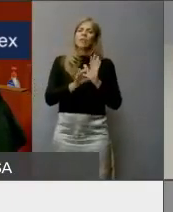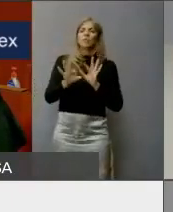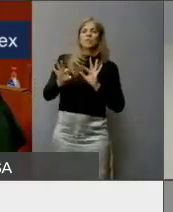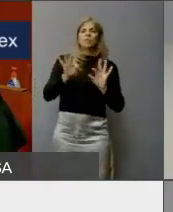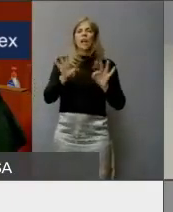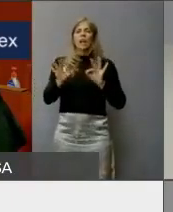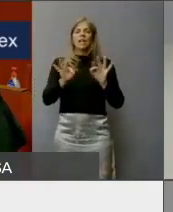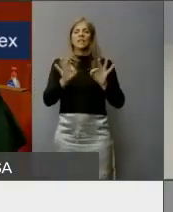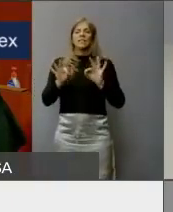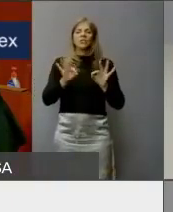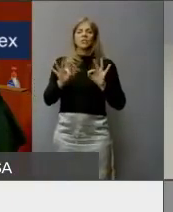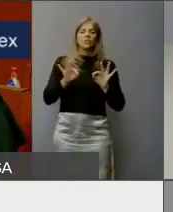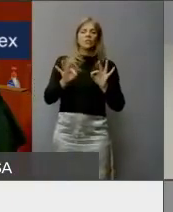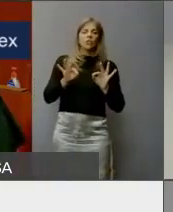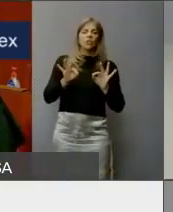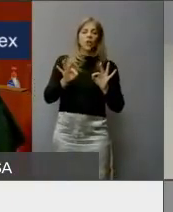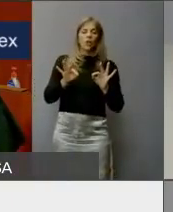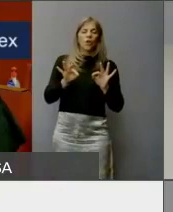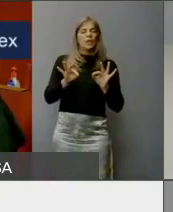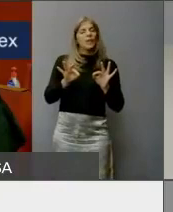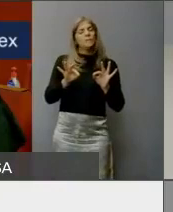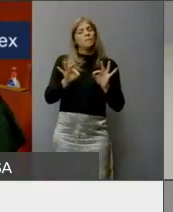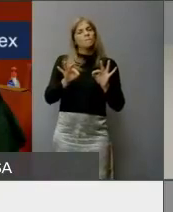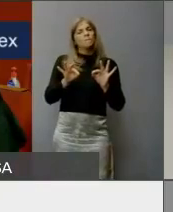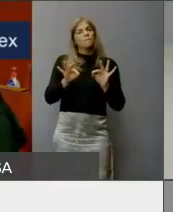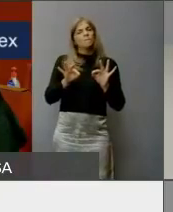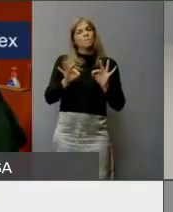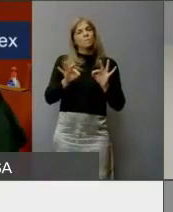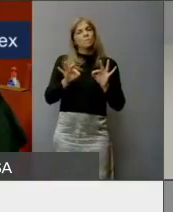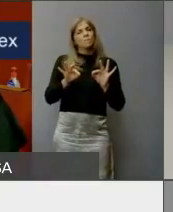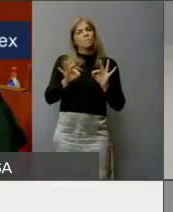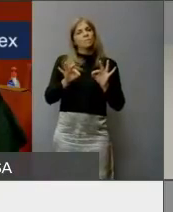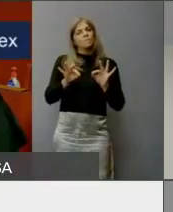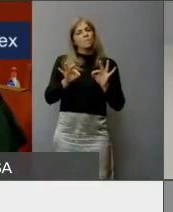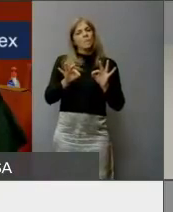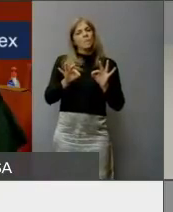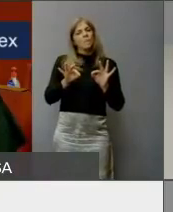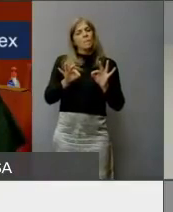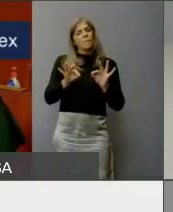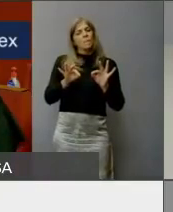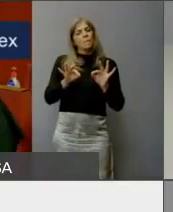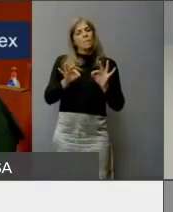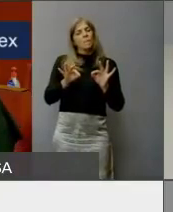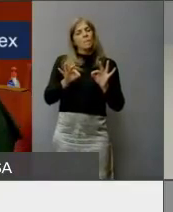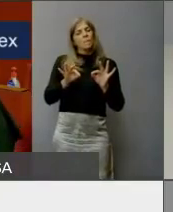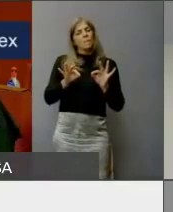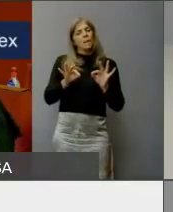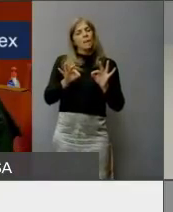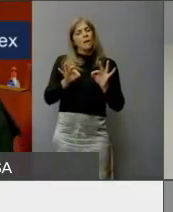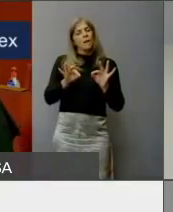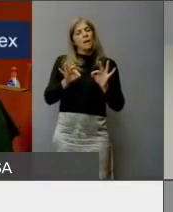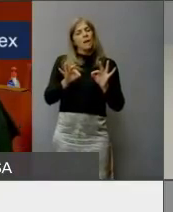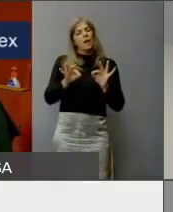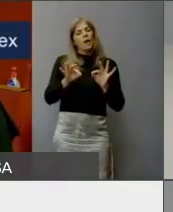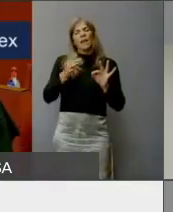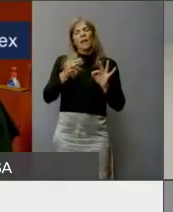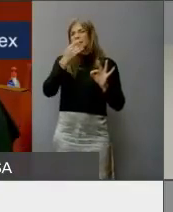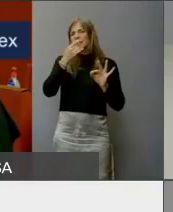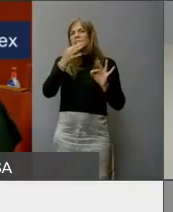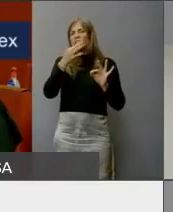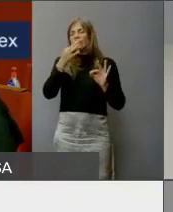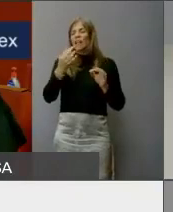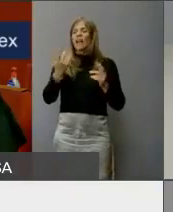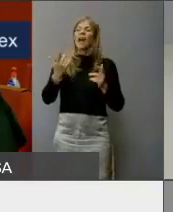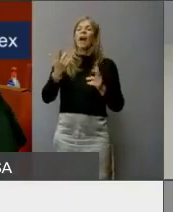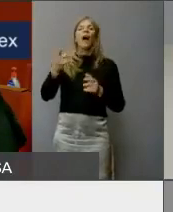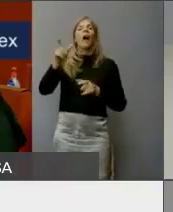legittimità come ho letto stamattina sul giornale forse si intendeva dire legittimazione alle figure degli assistenti sociali